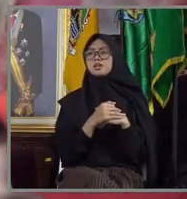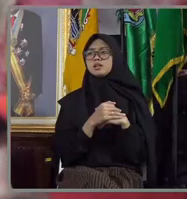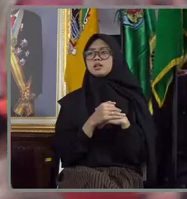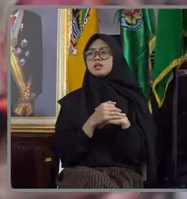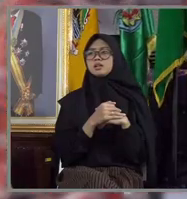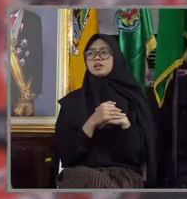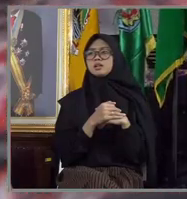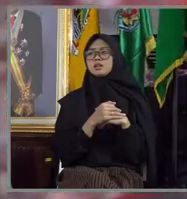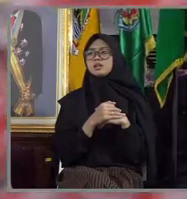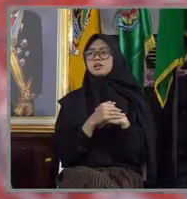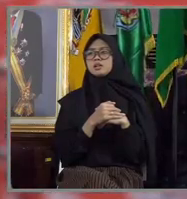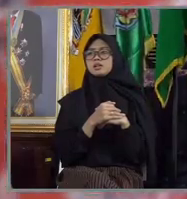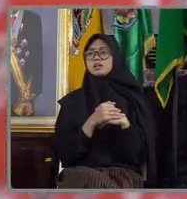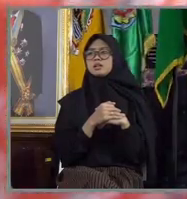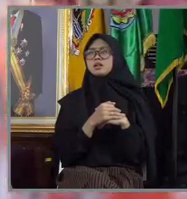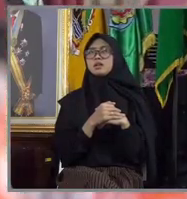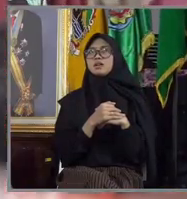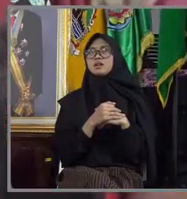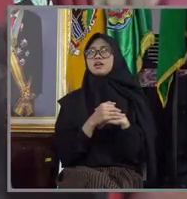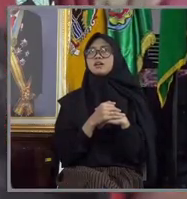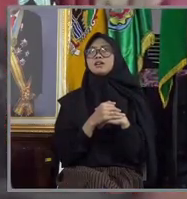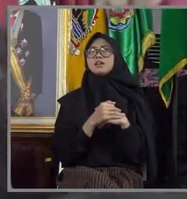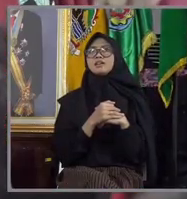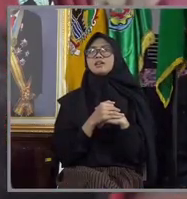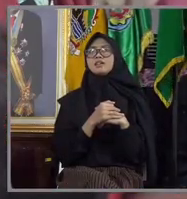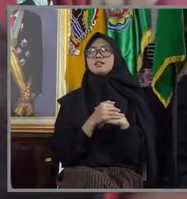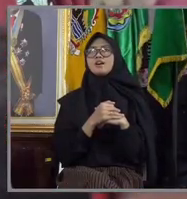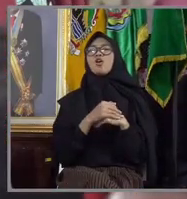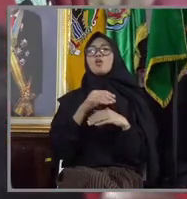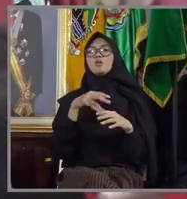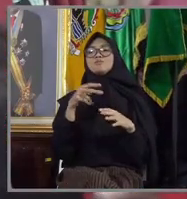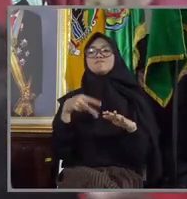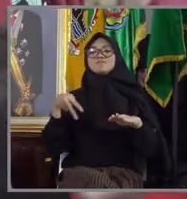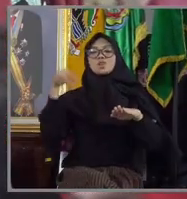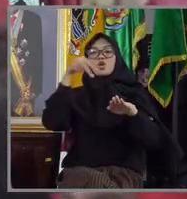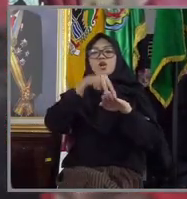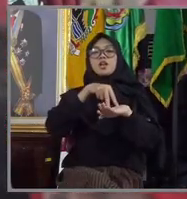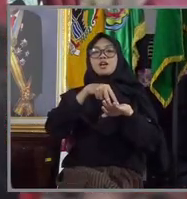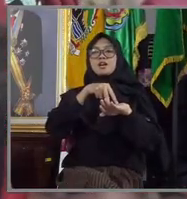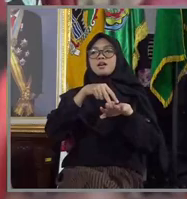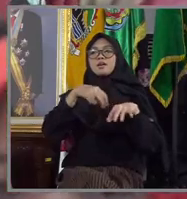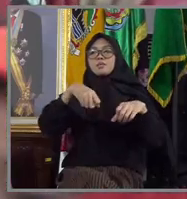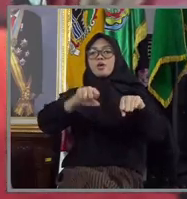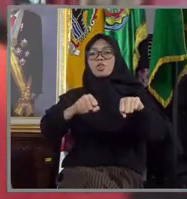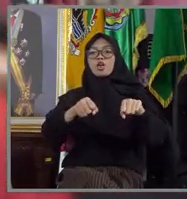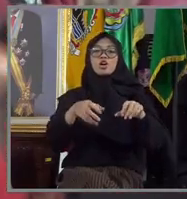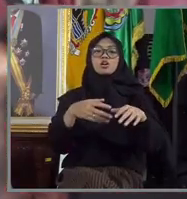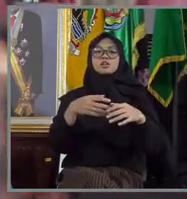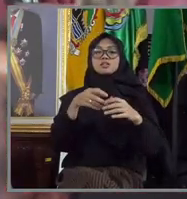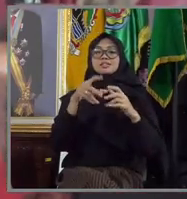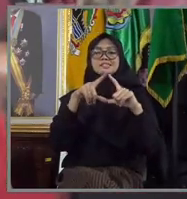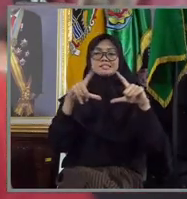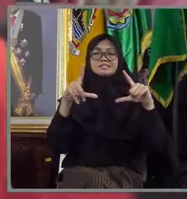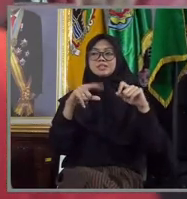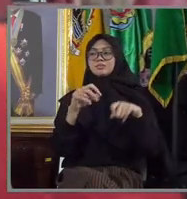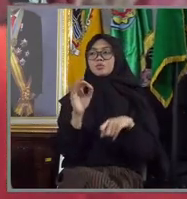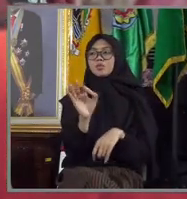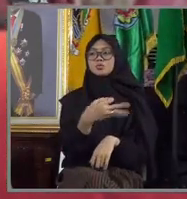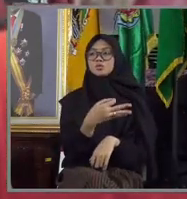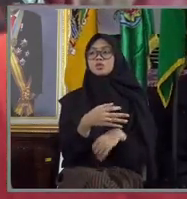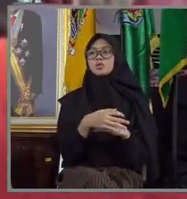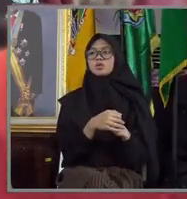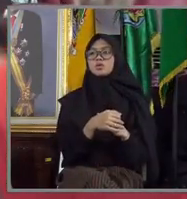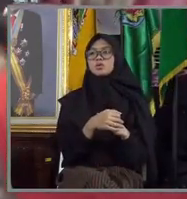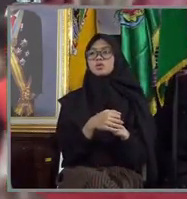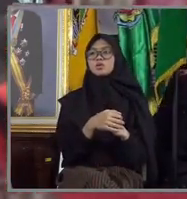Tadi sempet di singgung Pak gadget tentang apa berangkat sekolah naik motor padahal belum punya SIM gitu Pak ya kan